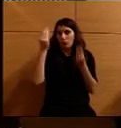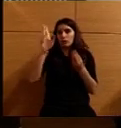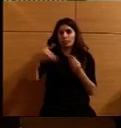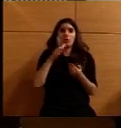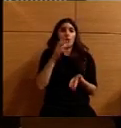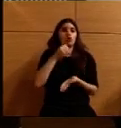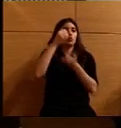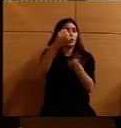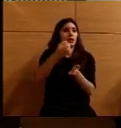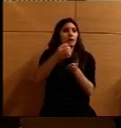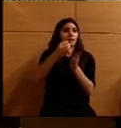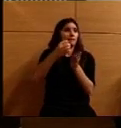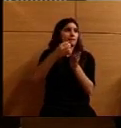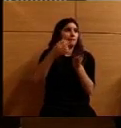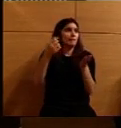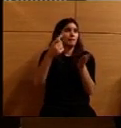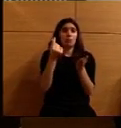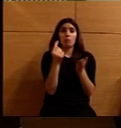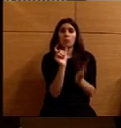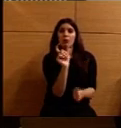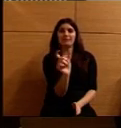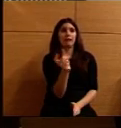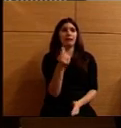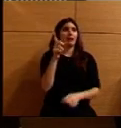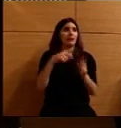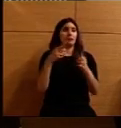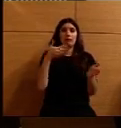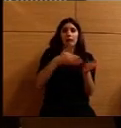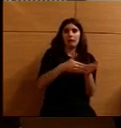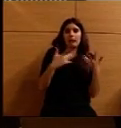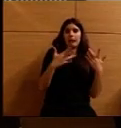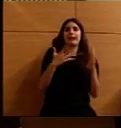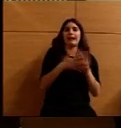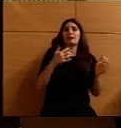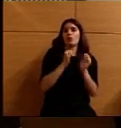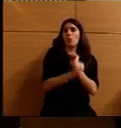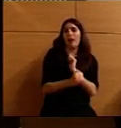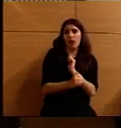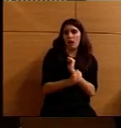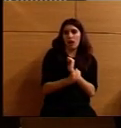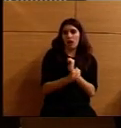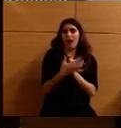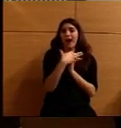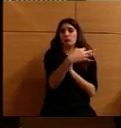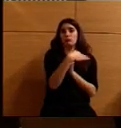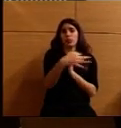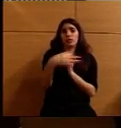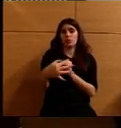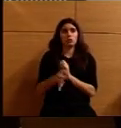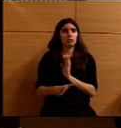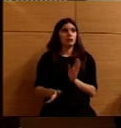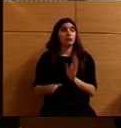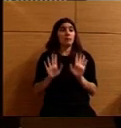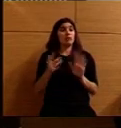d'una subvenció en espècie o en una subvenció monetària conforme millor arribi i com més ràpid arribi als municipis i a les necessitats